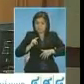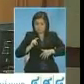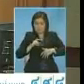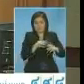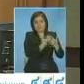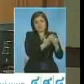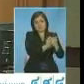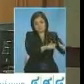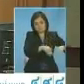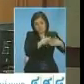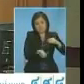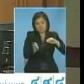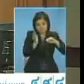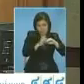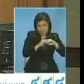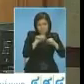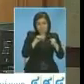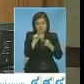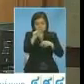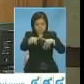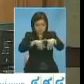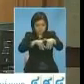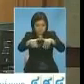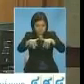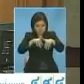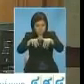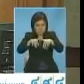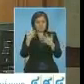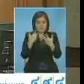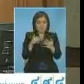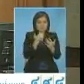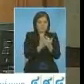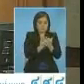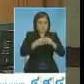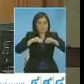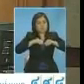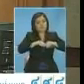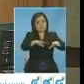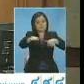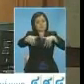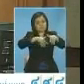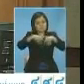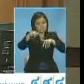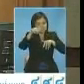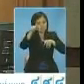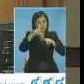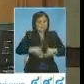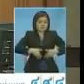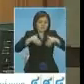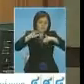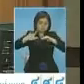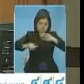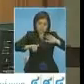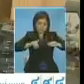เพิ่มรายได้ขึ้นมานะคะในส่วนตั้งแต่ระดับชุมชนและการกระจายรายได้อย่างทั่วถึงและคุณภาพชีวิตของประชาชน